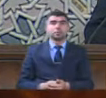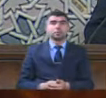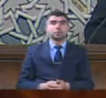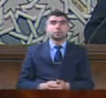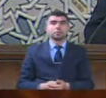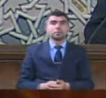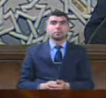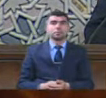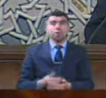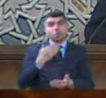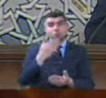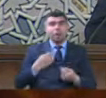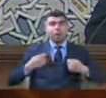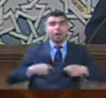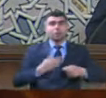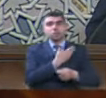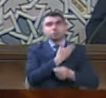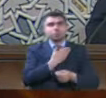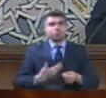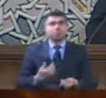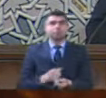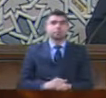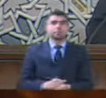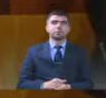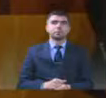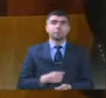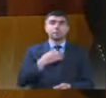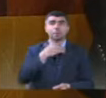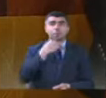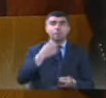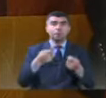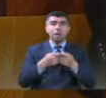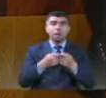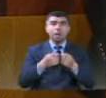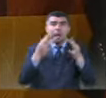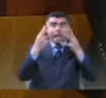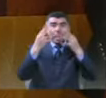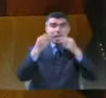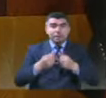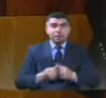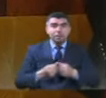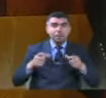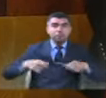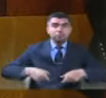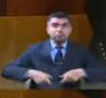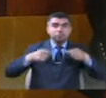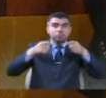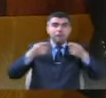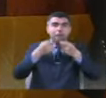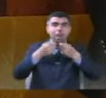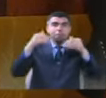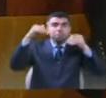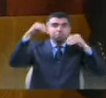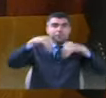تفضل. شكرا السيد رئيس الحكومة. ليست لكم حصيلة في معالجة السكن المهدد بالانهيار، وهذا ورد